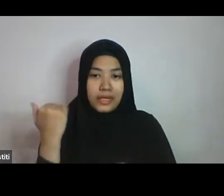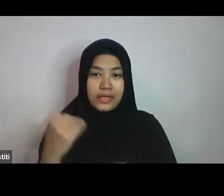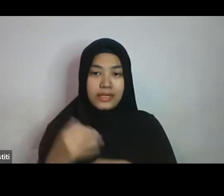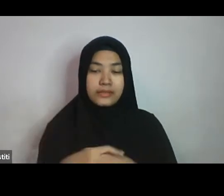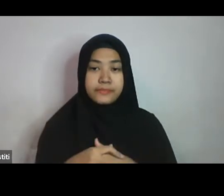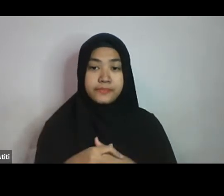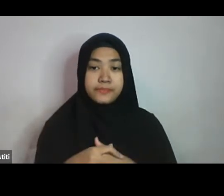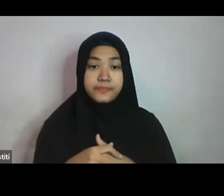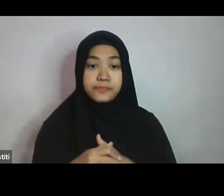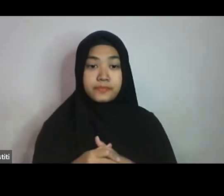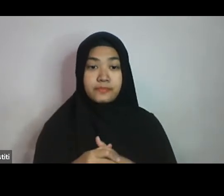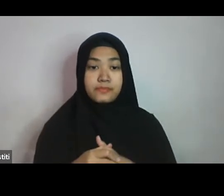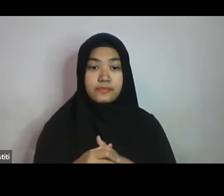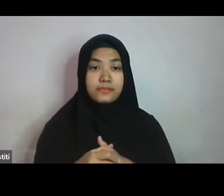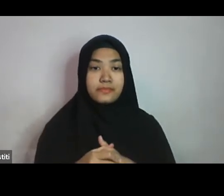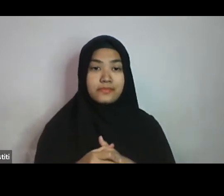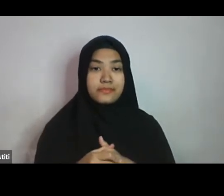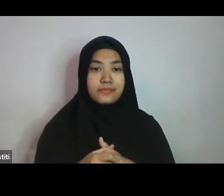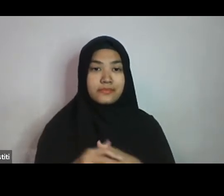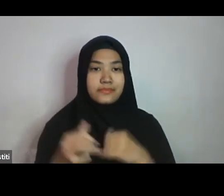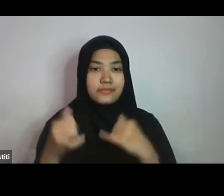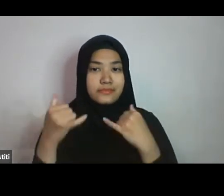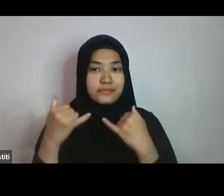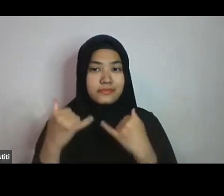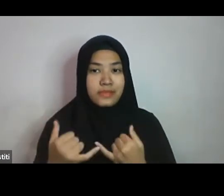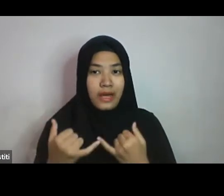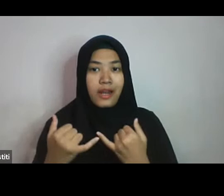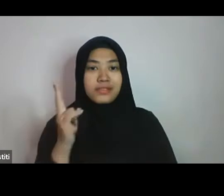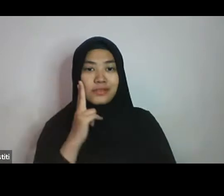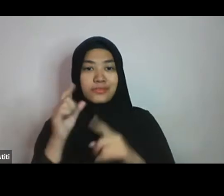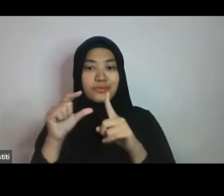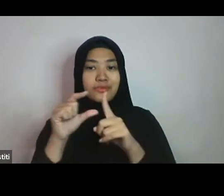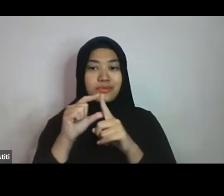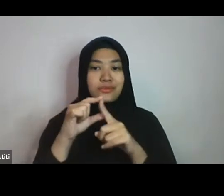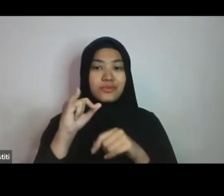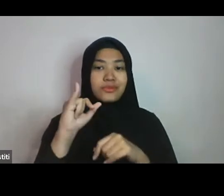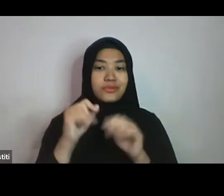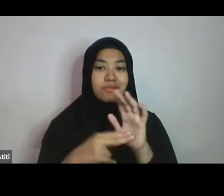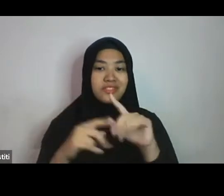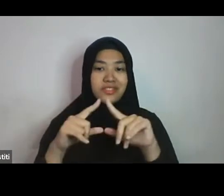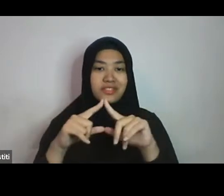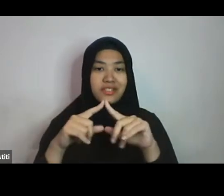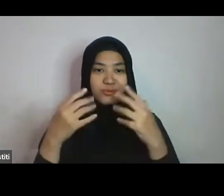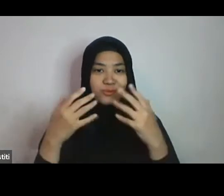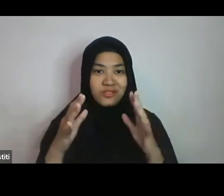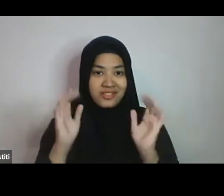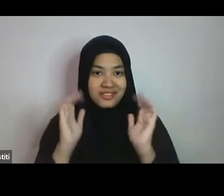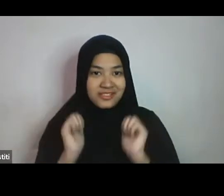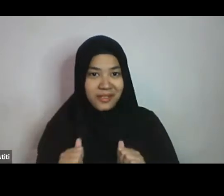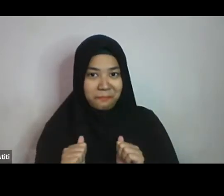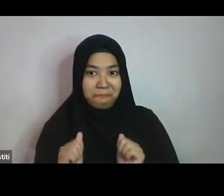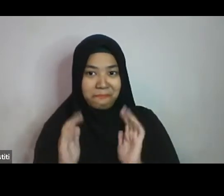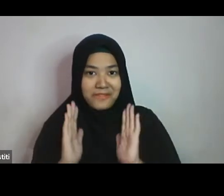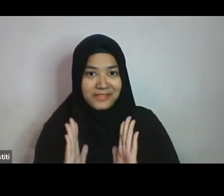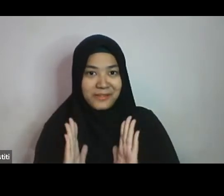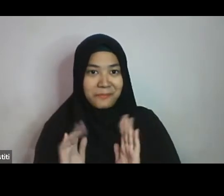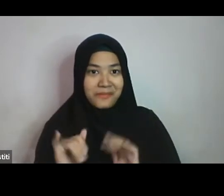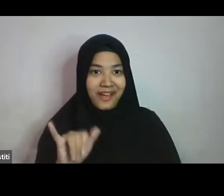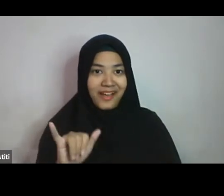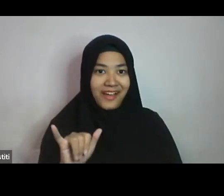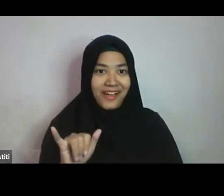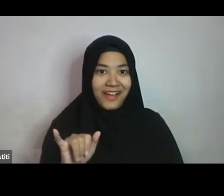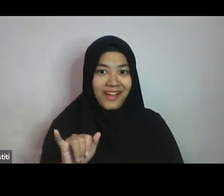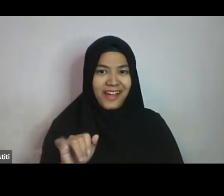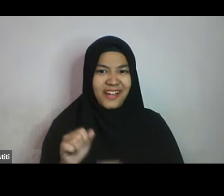Chair kali ini Ibu Dina udah siap, udah pakai selimut. Udah pakai apa itu? Shawl, karena dingin